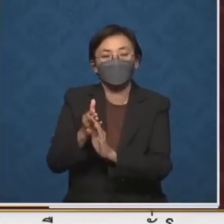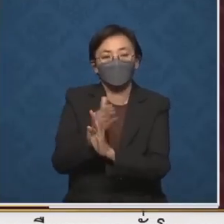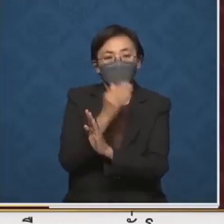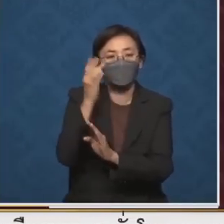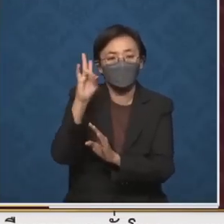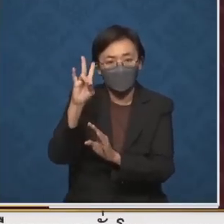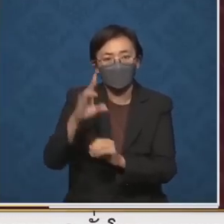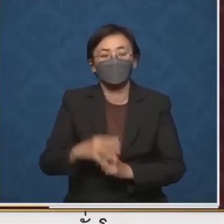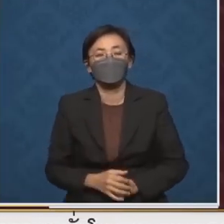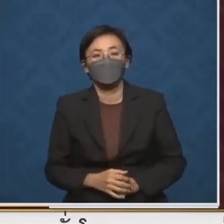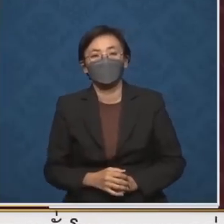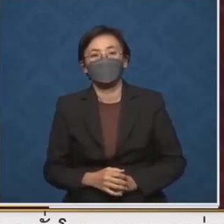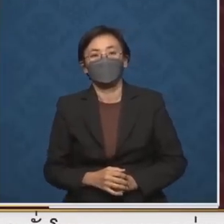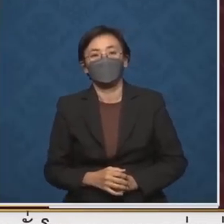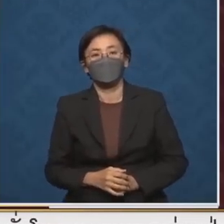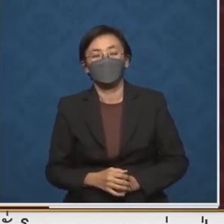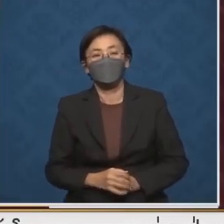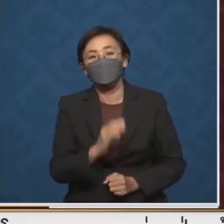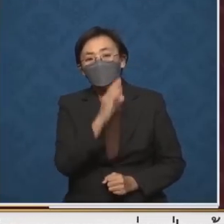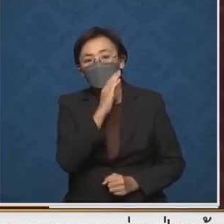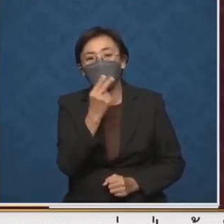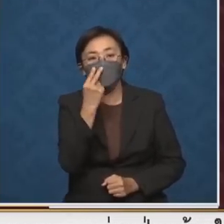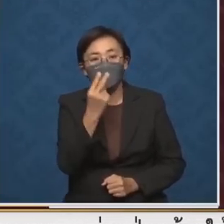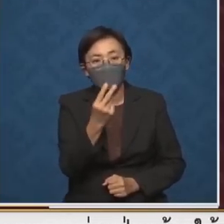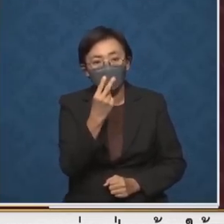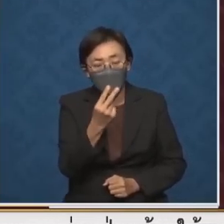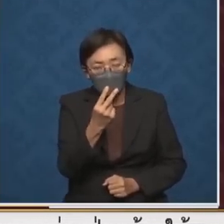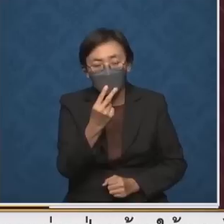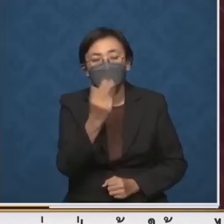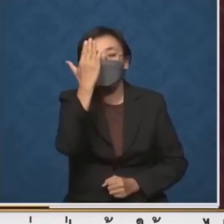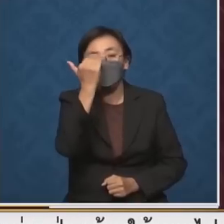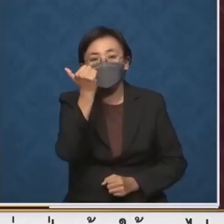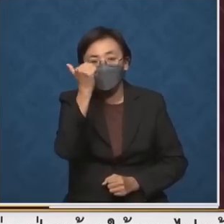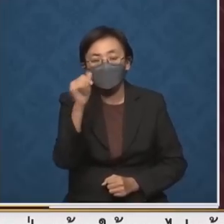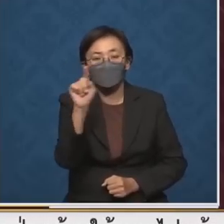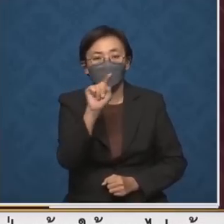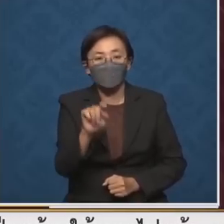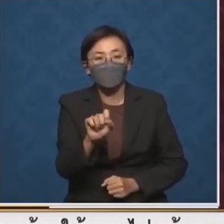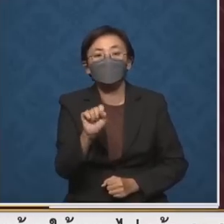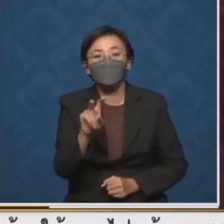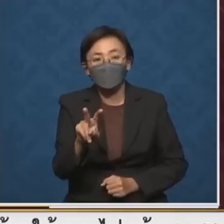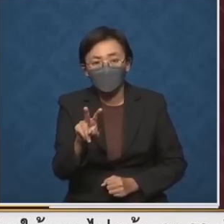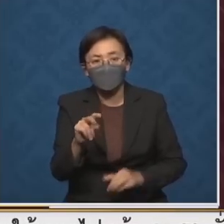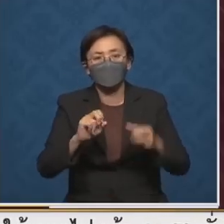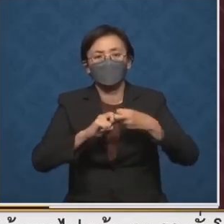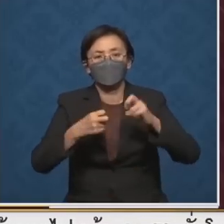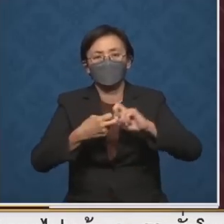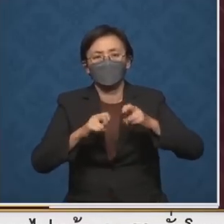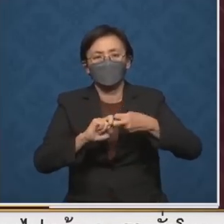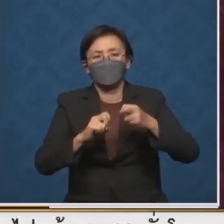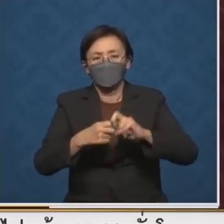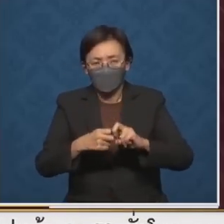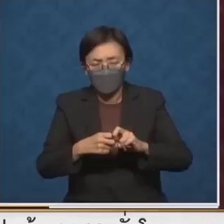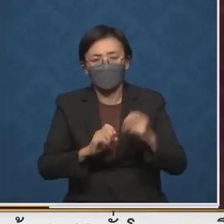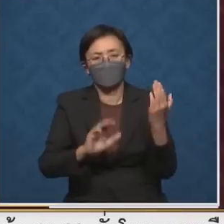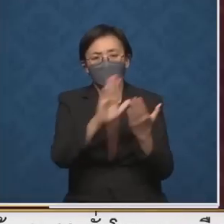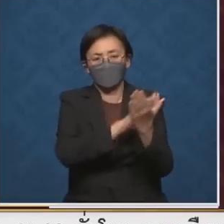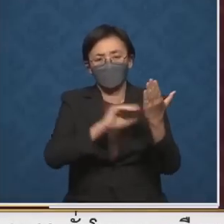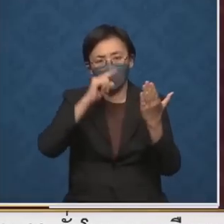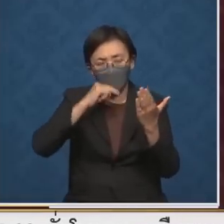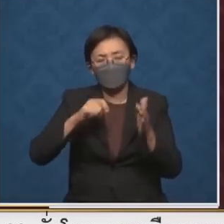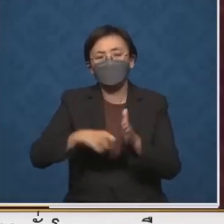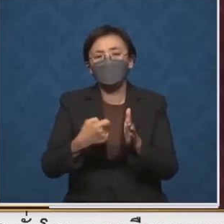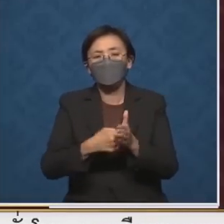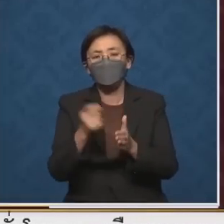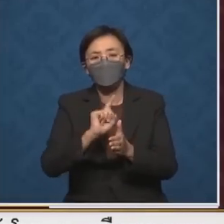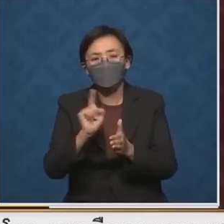เพราฉะนั้ผมบอกกอนนะฮะแล้วเด๋ยวถาไม่ดูนะว่าทำไมซนอแวกจึงเกิดปัญหาใหญ่หลงกบประเทศนี้ผม